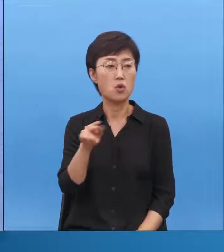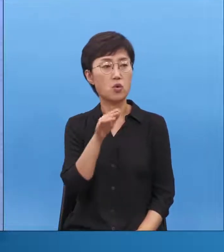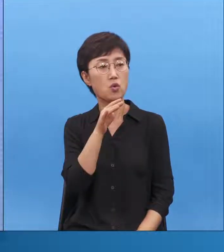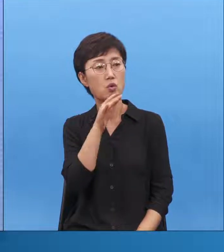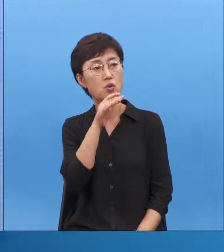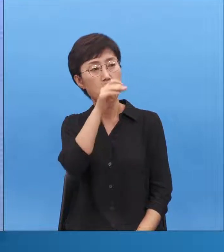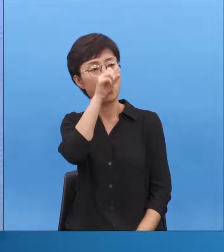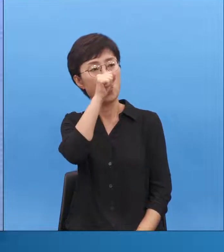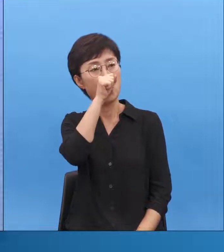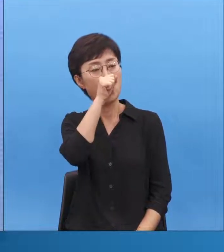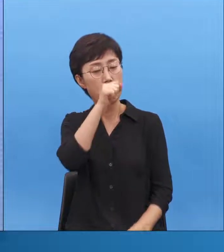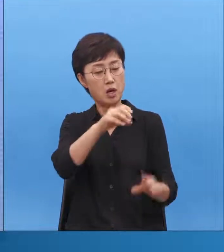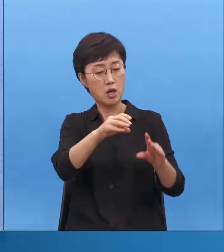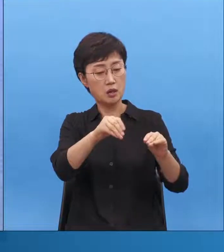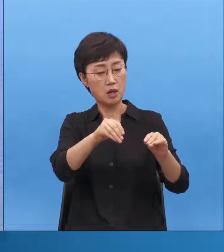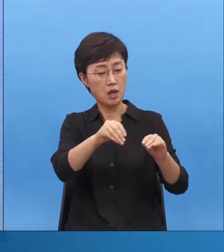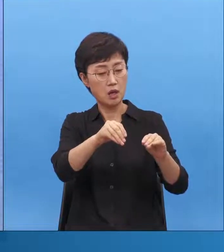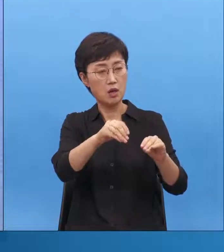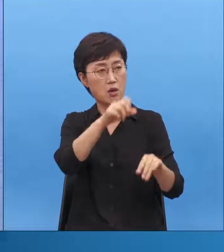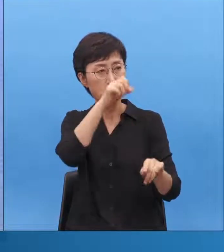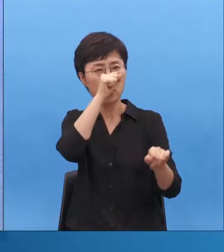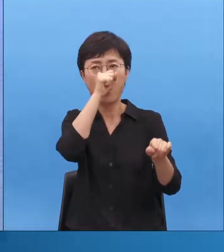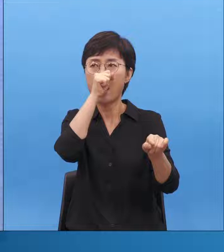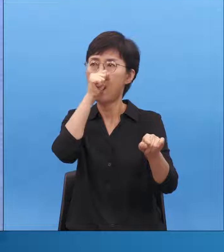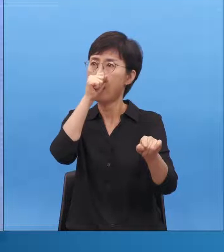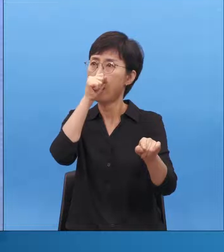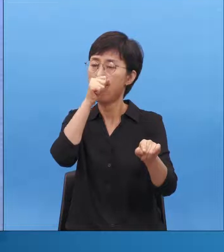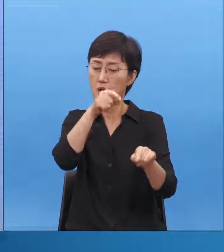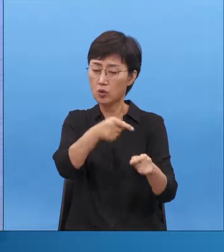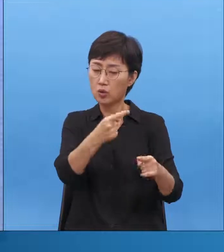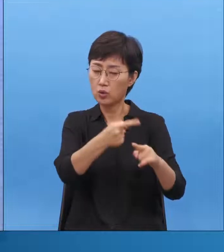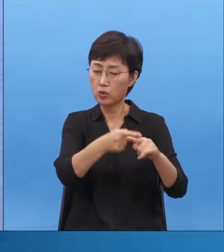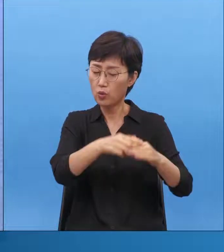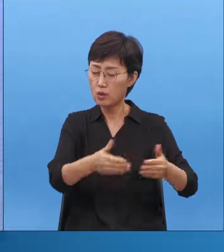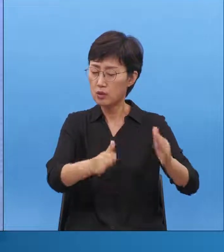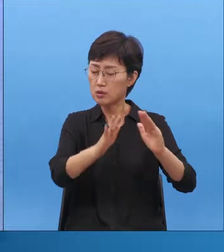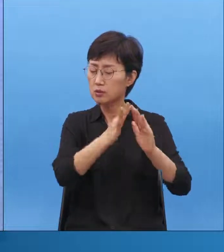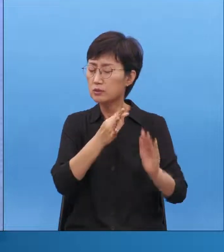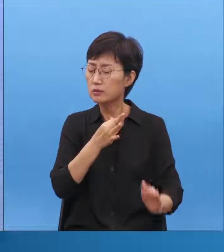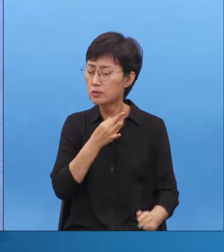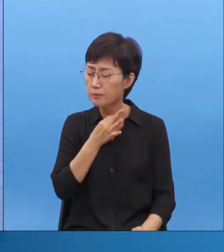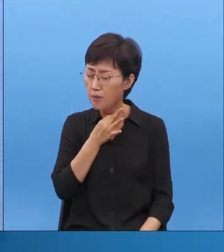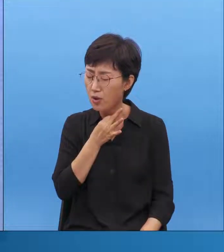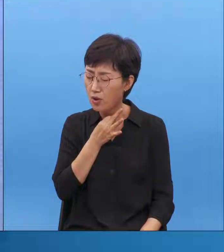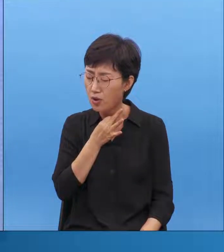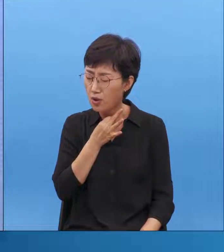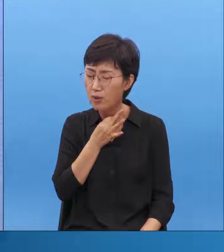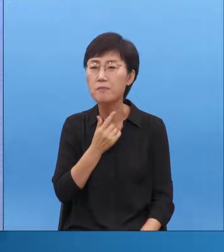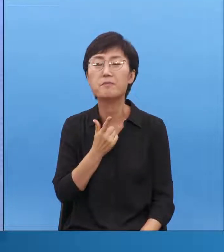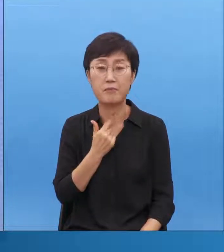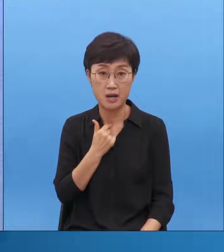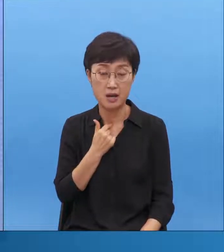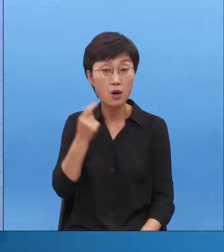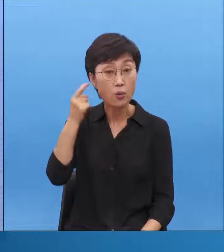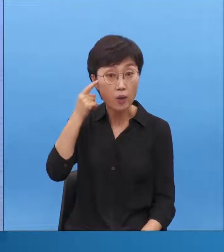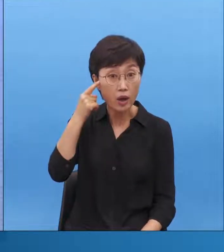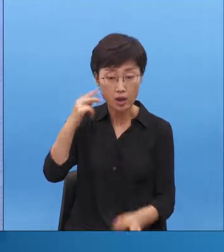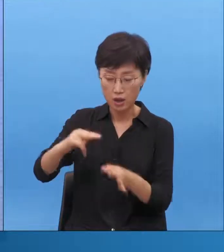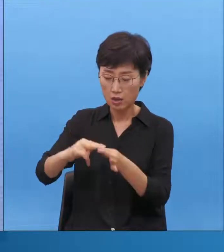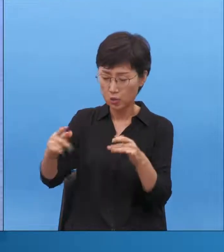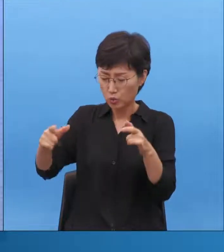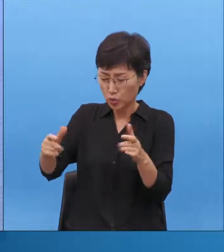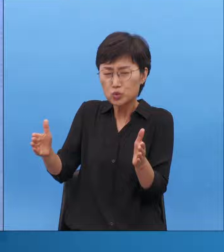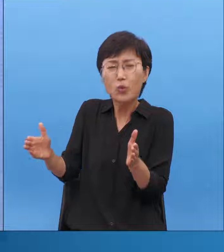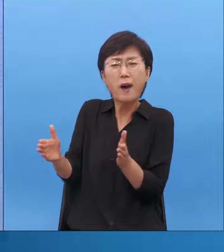걸 교회하면 참 좋겠다. And I 이런 remember 생각을 했어요. thinking at the time, it would be great if we could build our church here. 왜냐면 영도 땅이 없으니까요. Why? Because there was